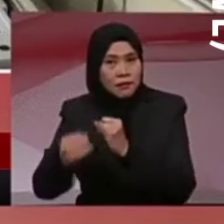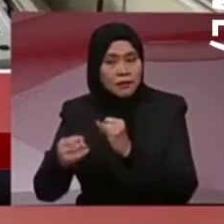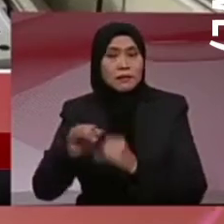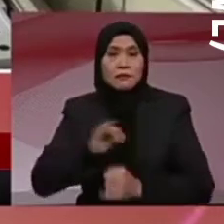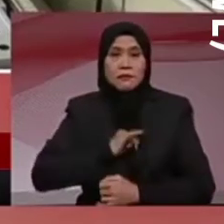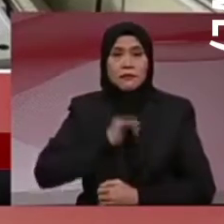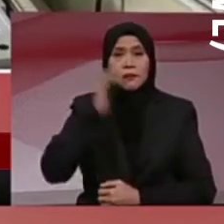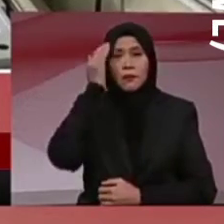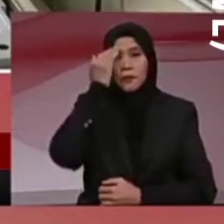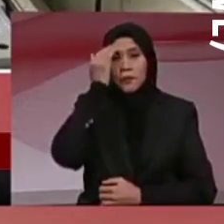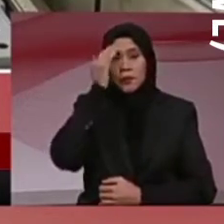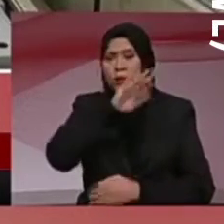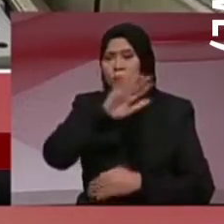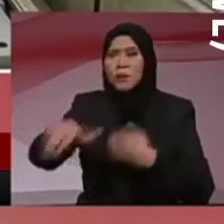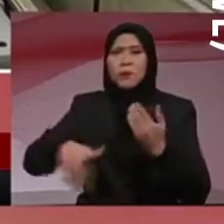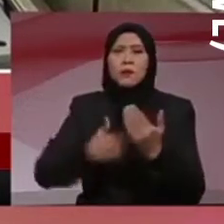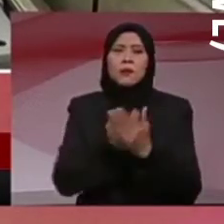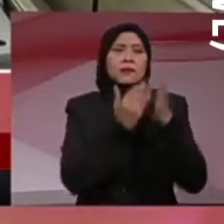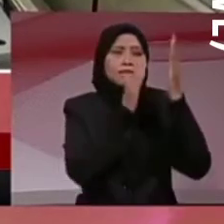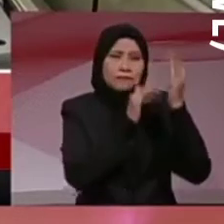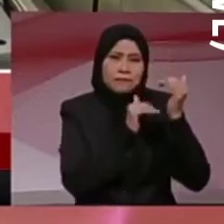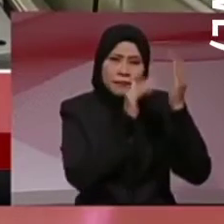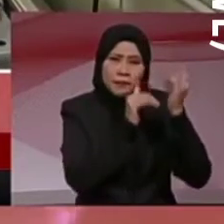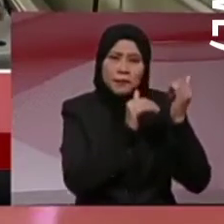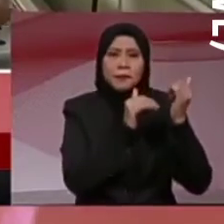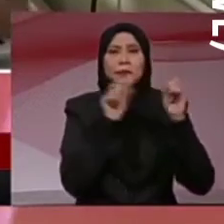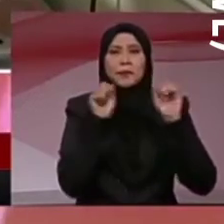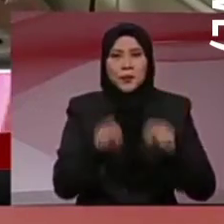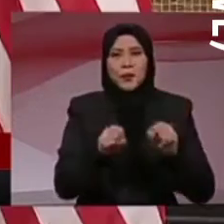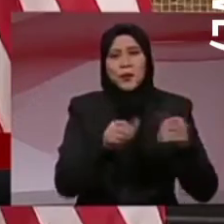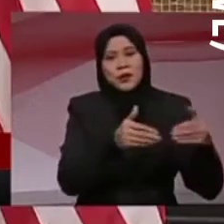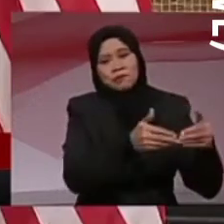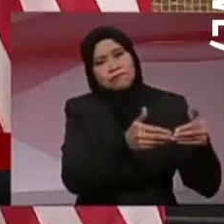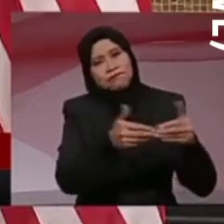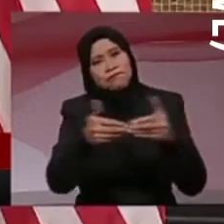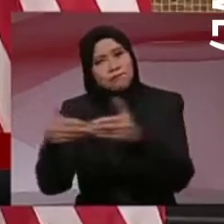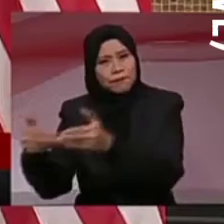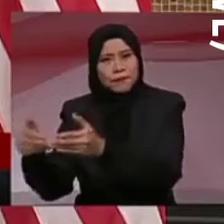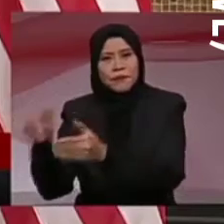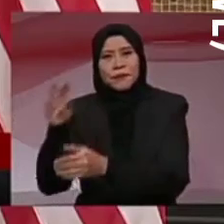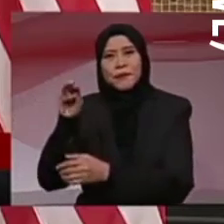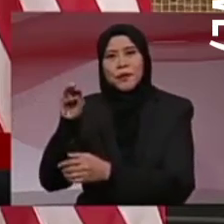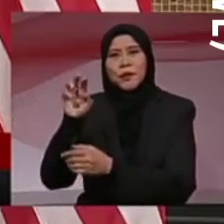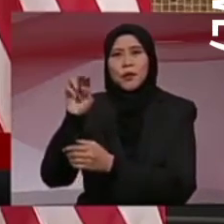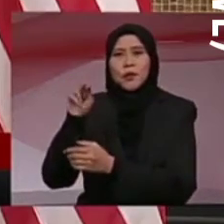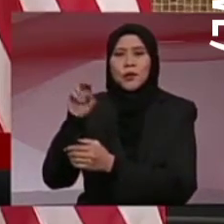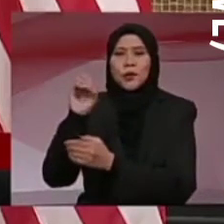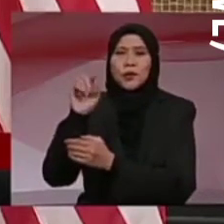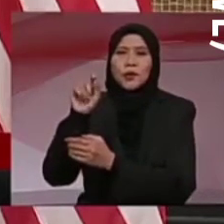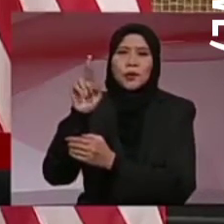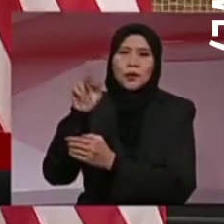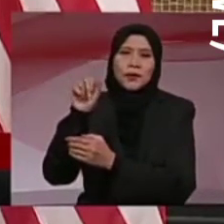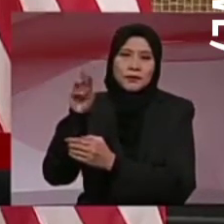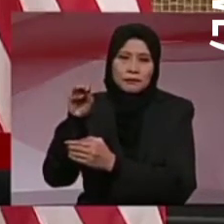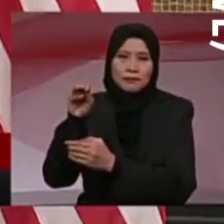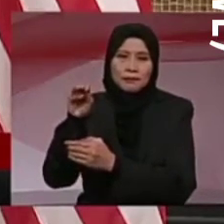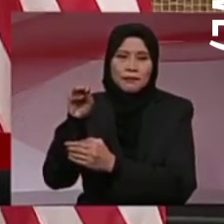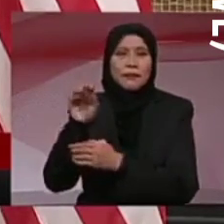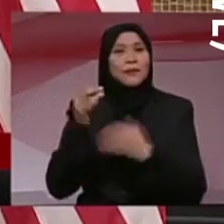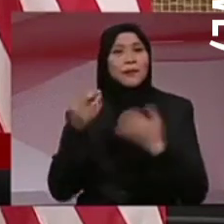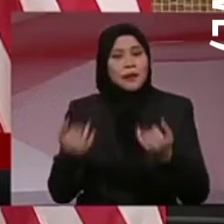ramai yang berharap agar moratorium ini dilanjutkan oleh itu saya telah